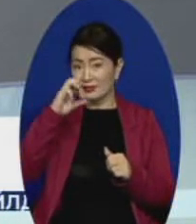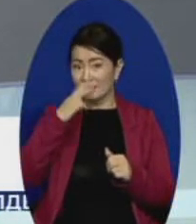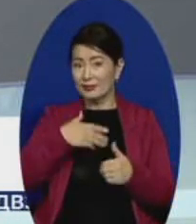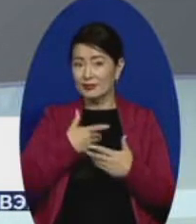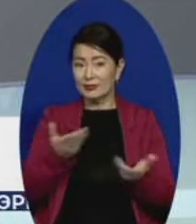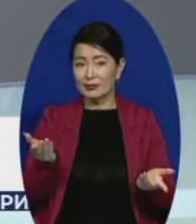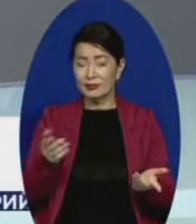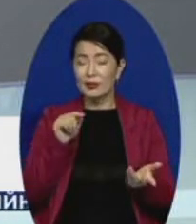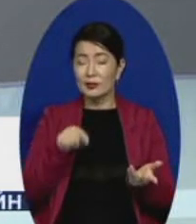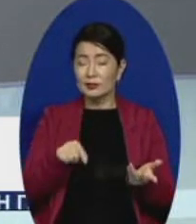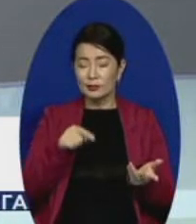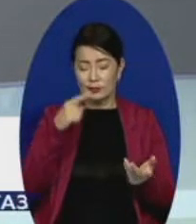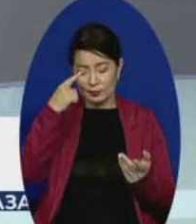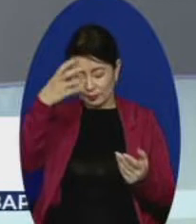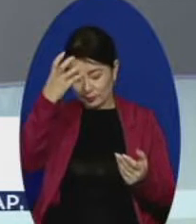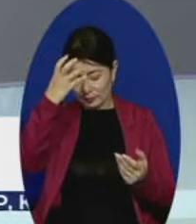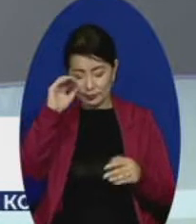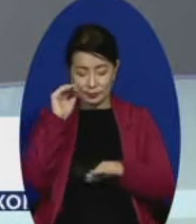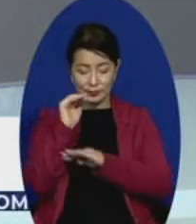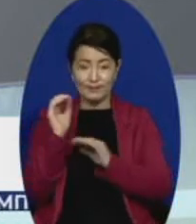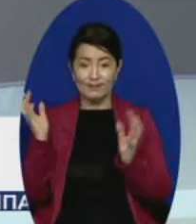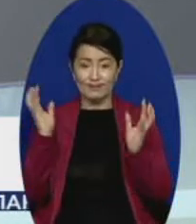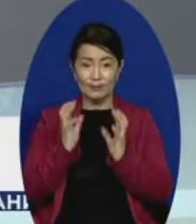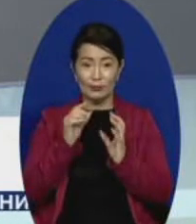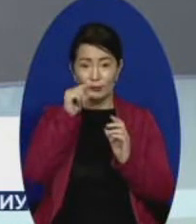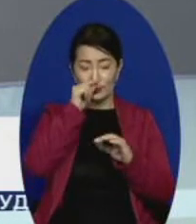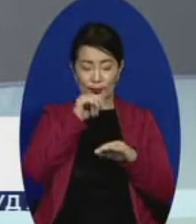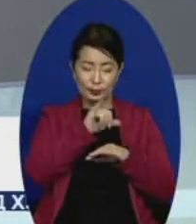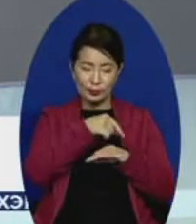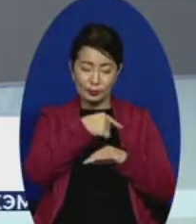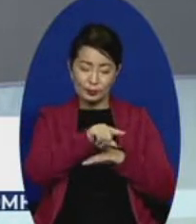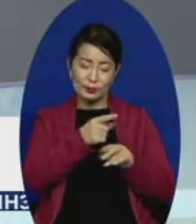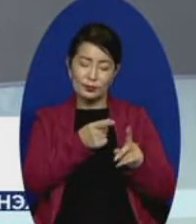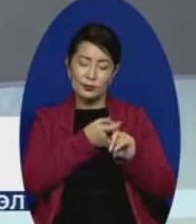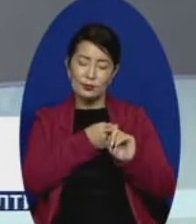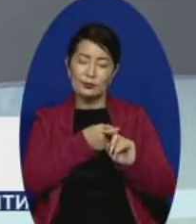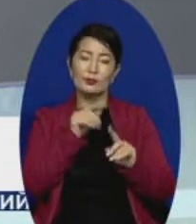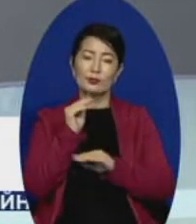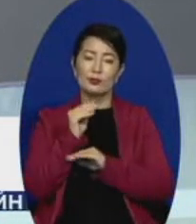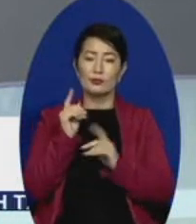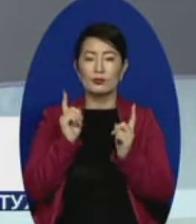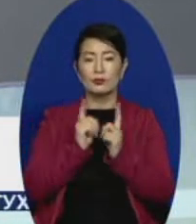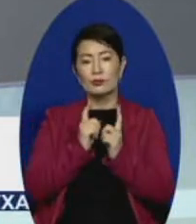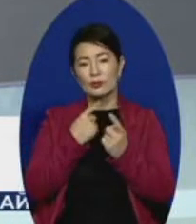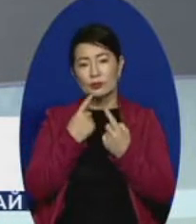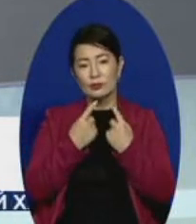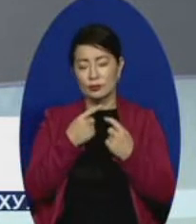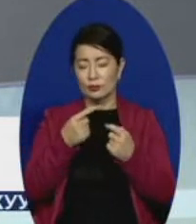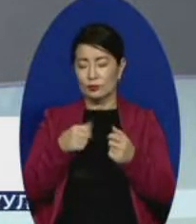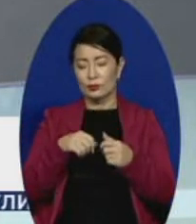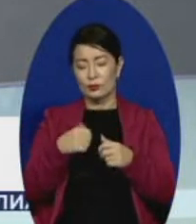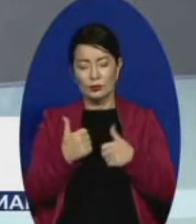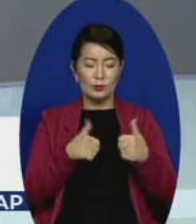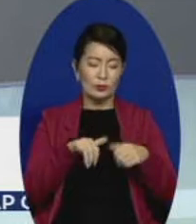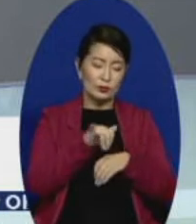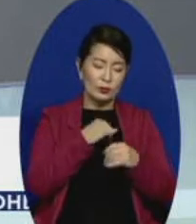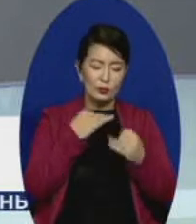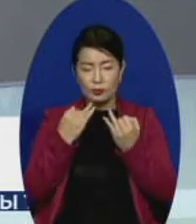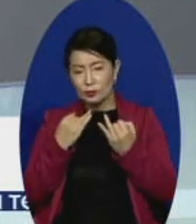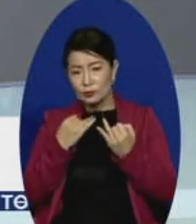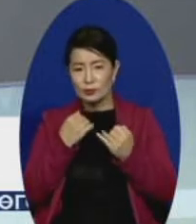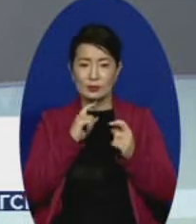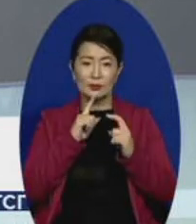мэдэгдээд байгаа юм. Монгол засгийн газрын төлөөлөгчд Оросын холбооны улсын холбогдох албаны төлөөлөгчтэй уулзалт хийж, хоёр талын харилцааны ажиллагааны